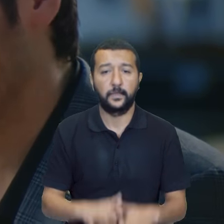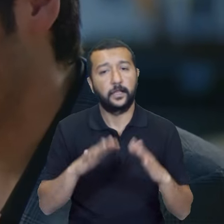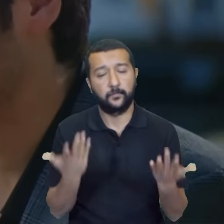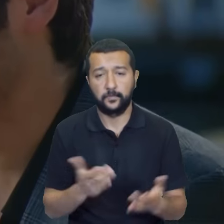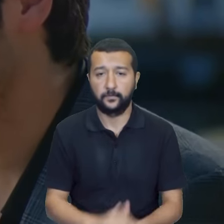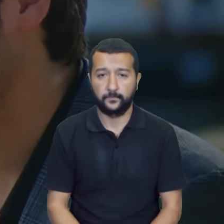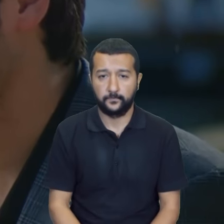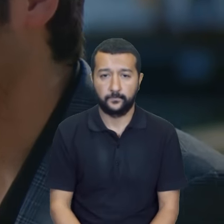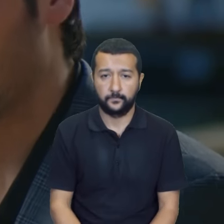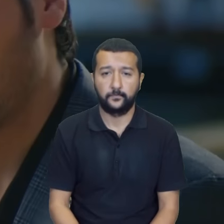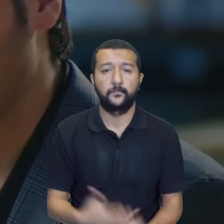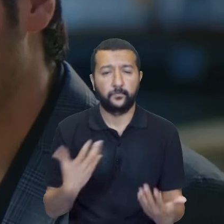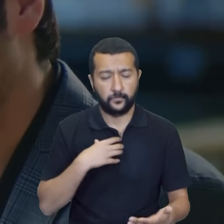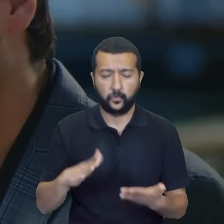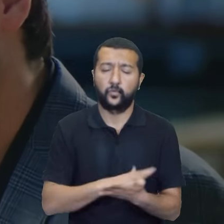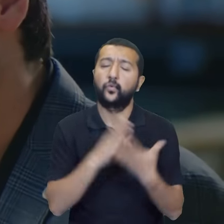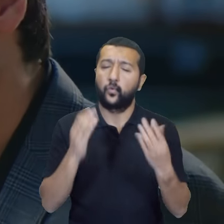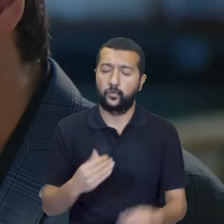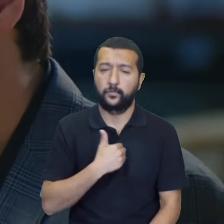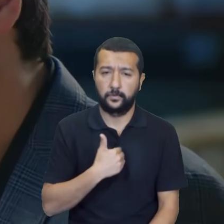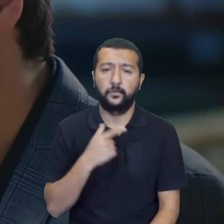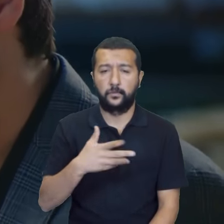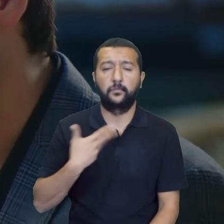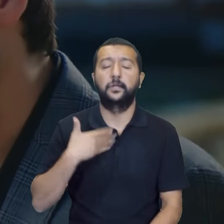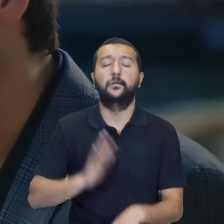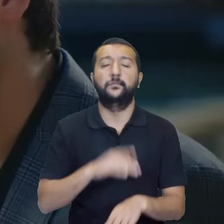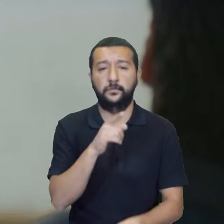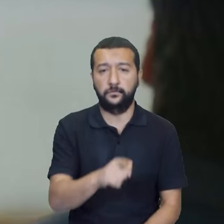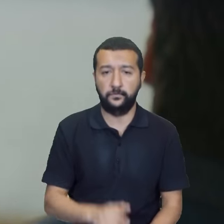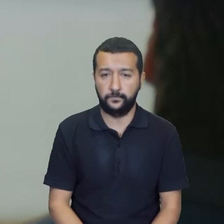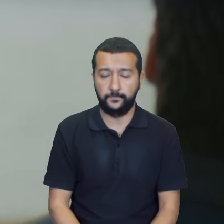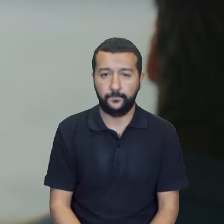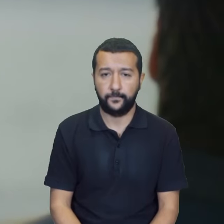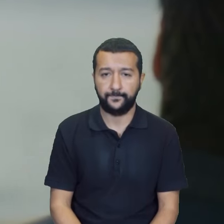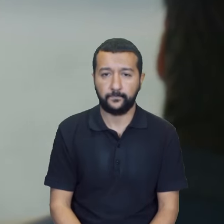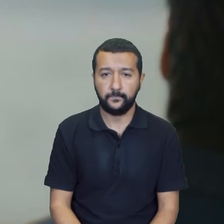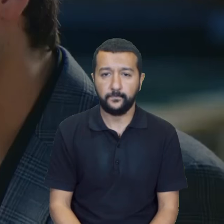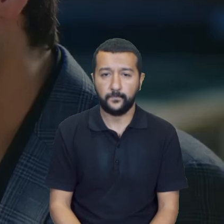Ama toplarım ben. Merak etme.